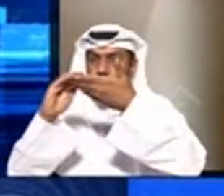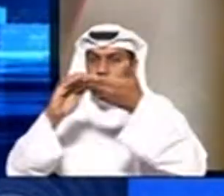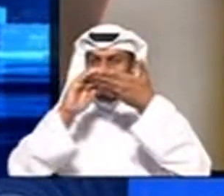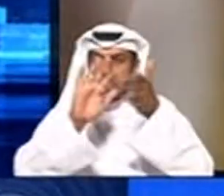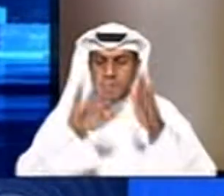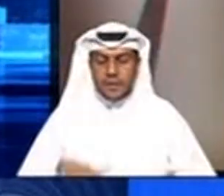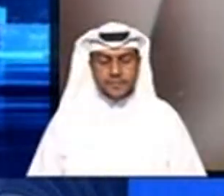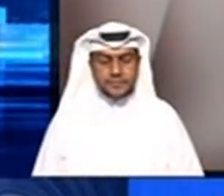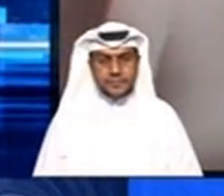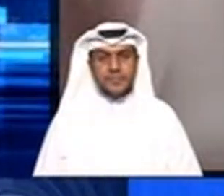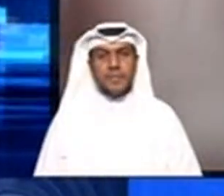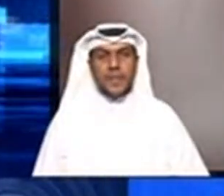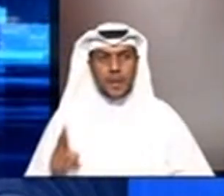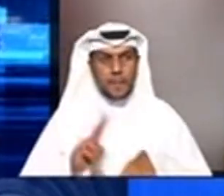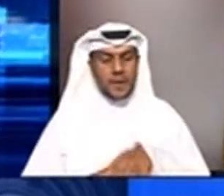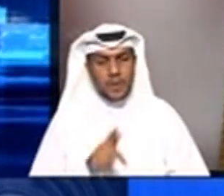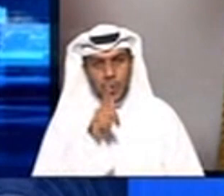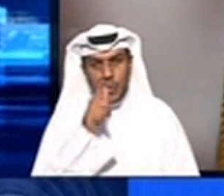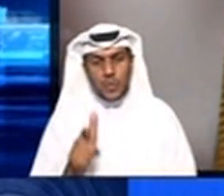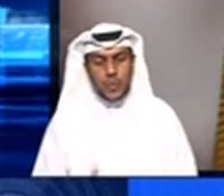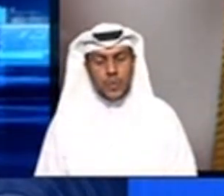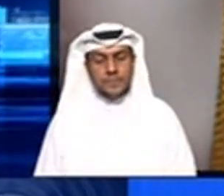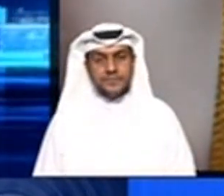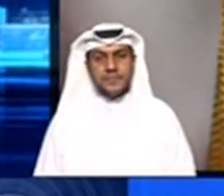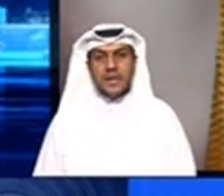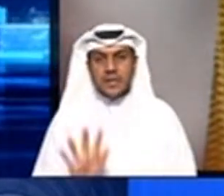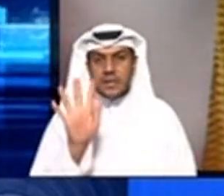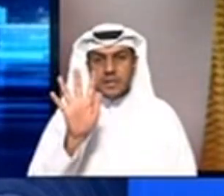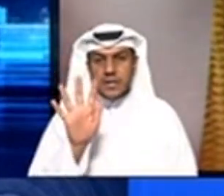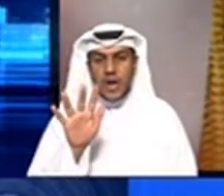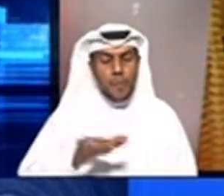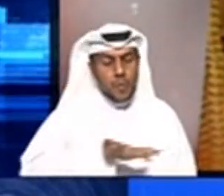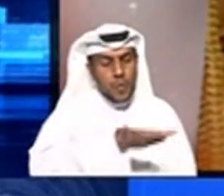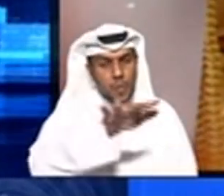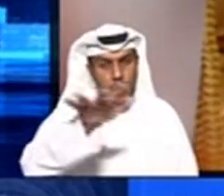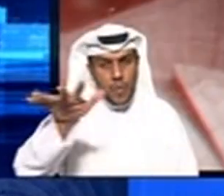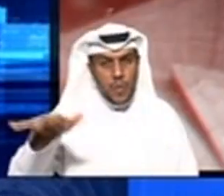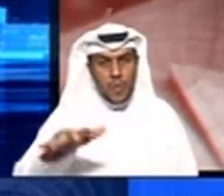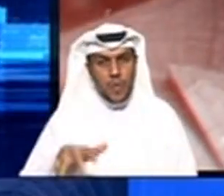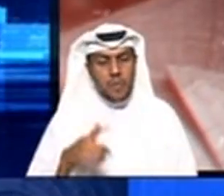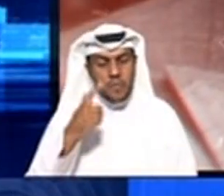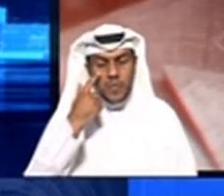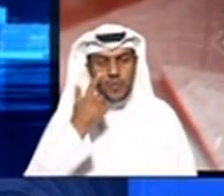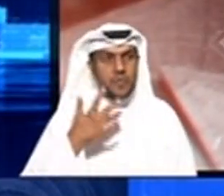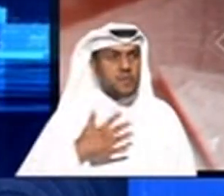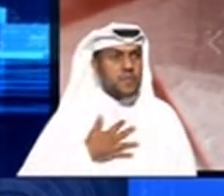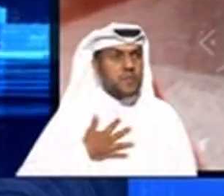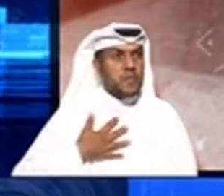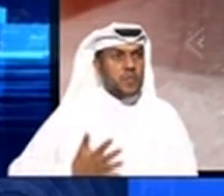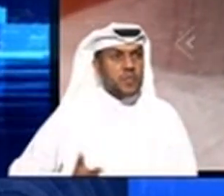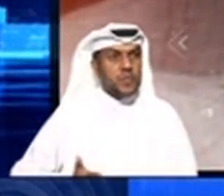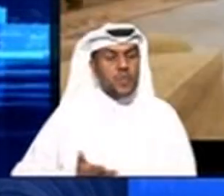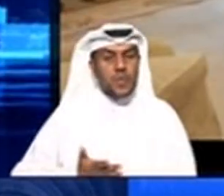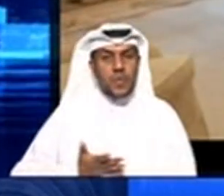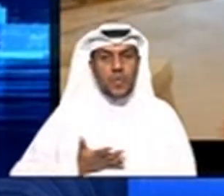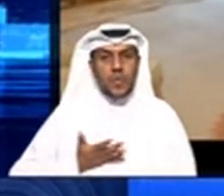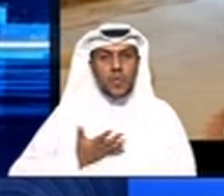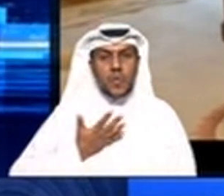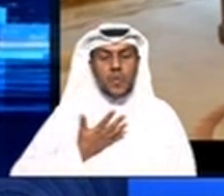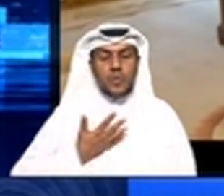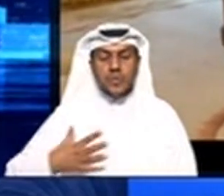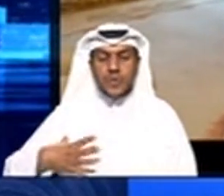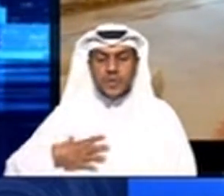إحنا كشعب وكدولة يجب أن نكون اليوم فخورين جدا بقيادتنا